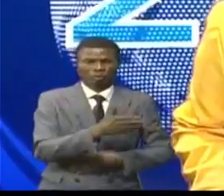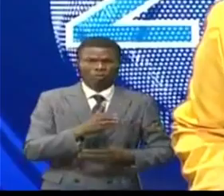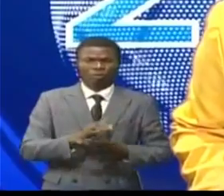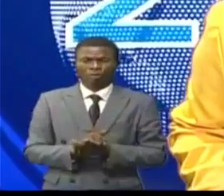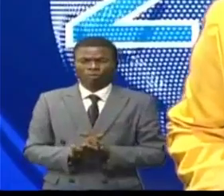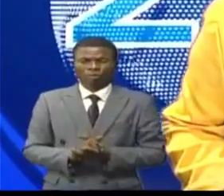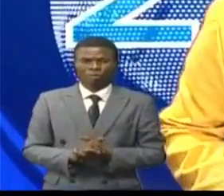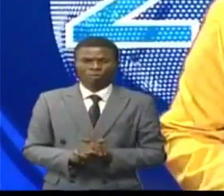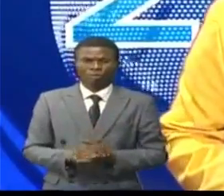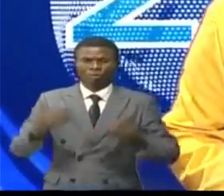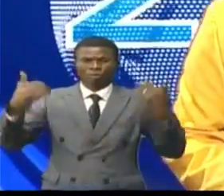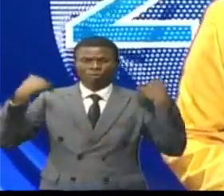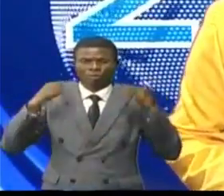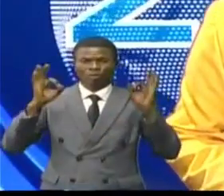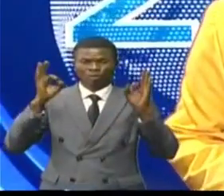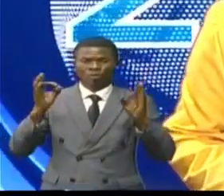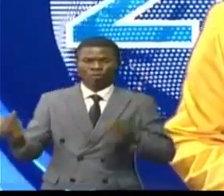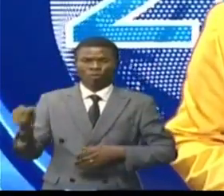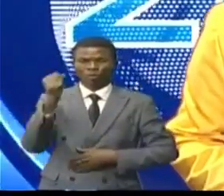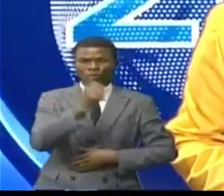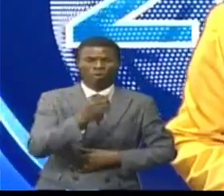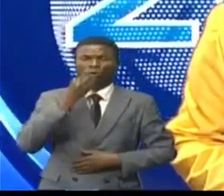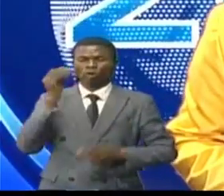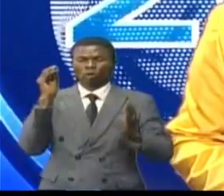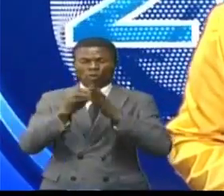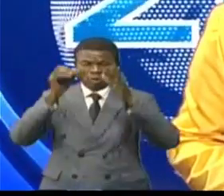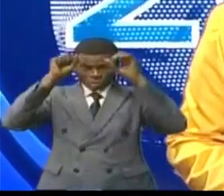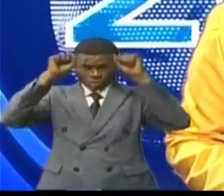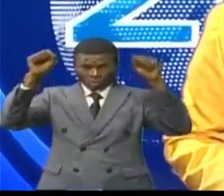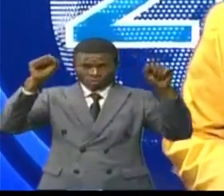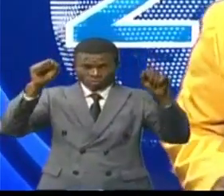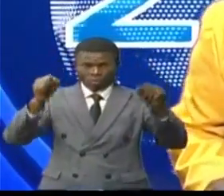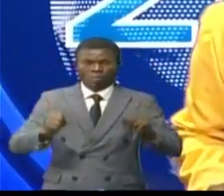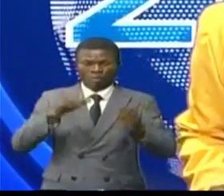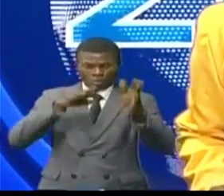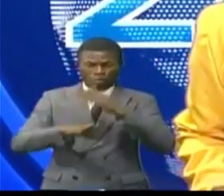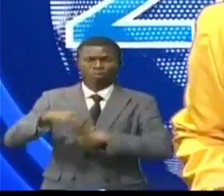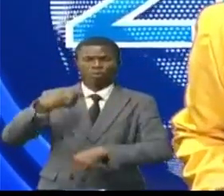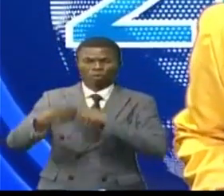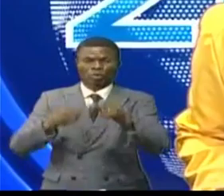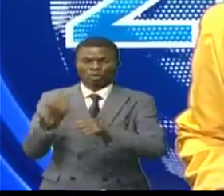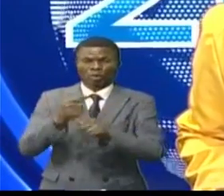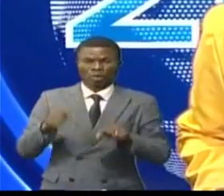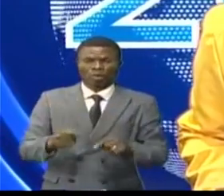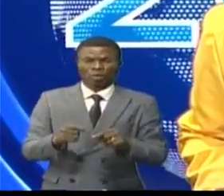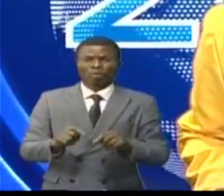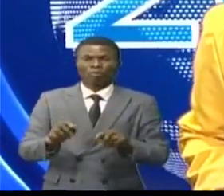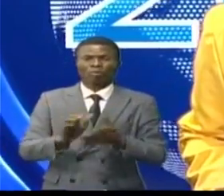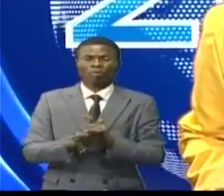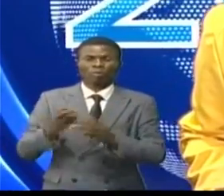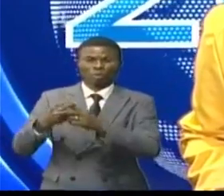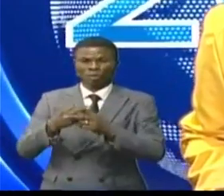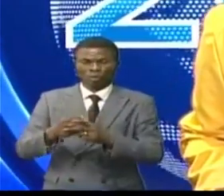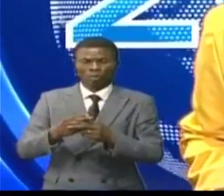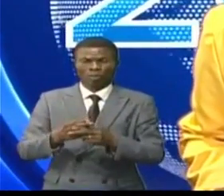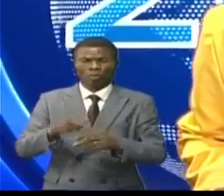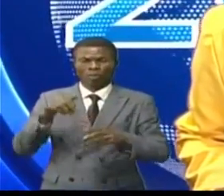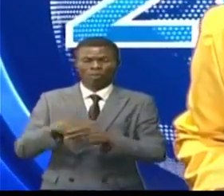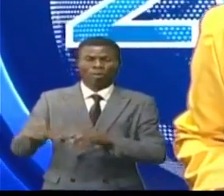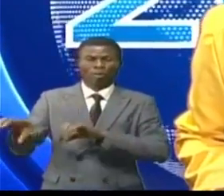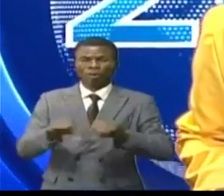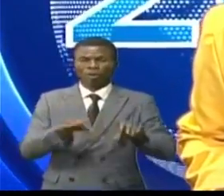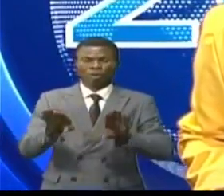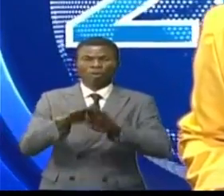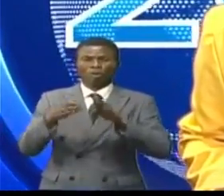Les nouveaux mandataires nommés récemment par ordonnance présidentielle ont été installés ce mardi au bureau technique de contrôle au cours d'une cérémonie